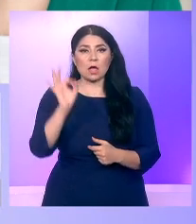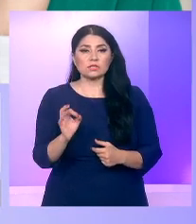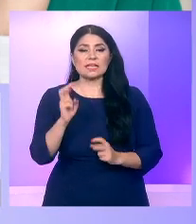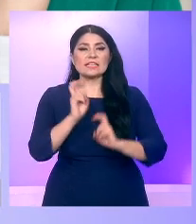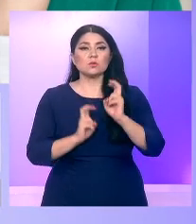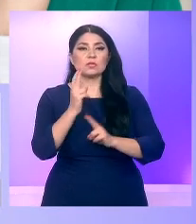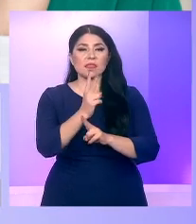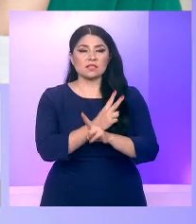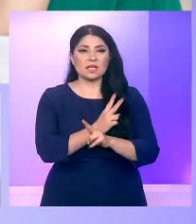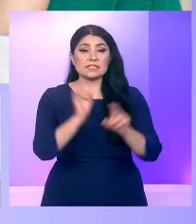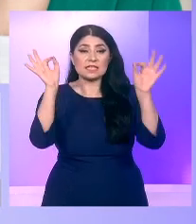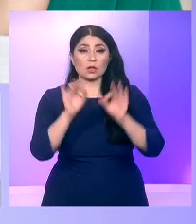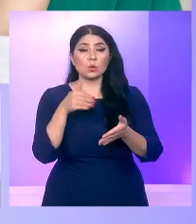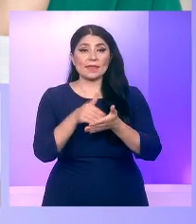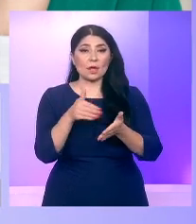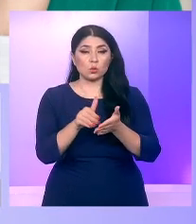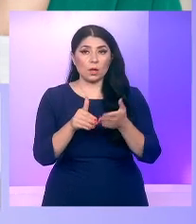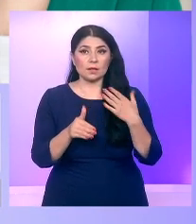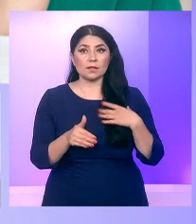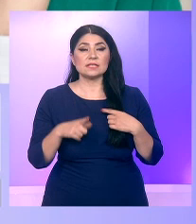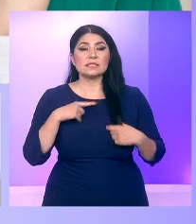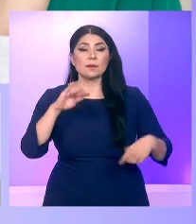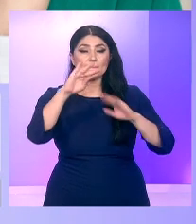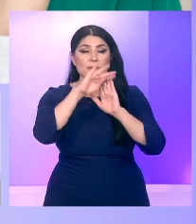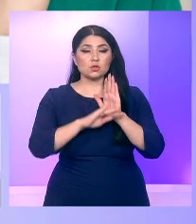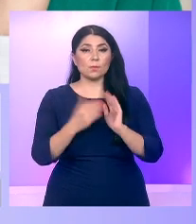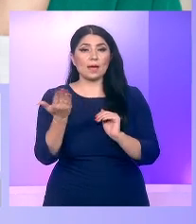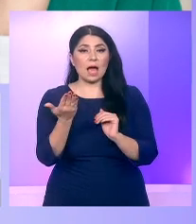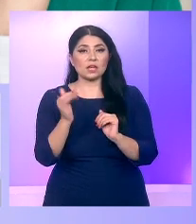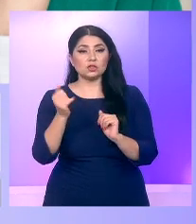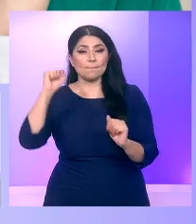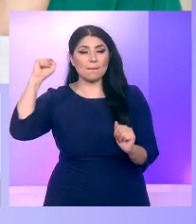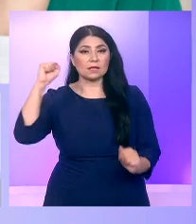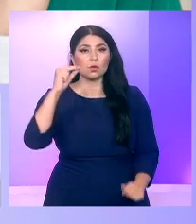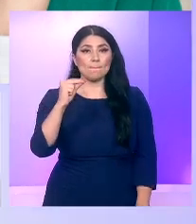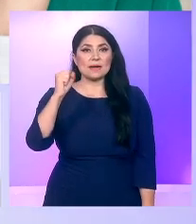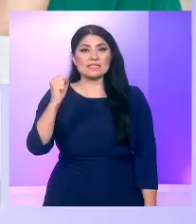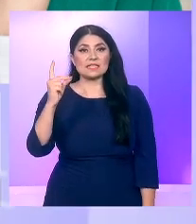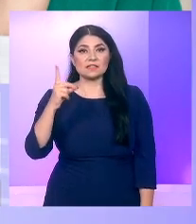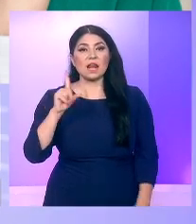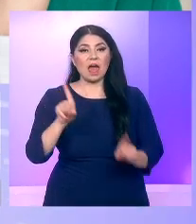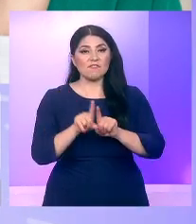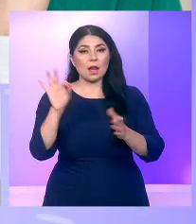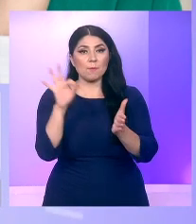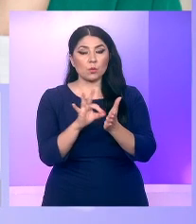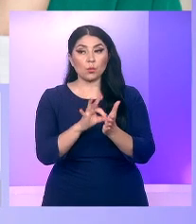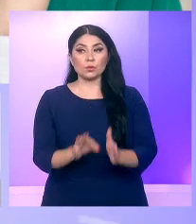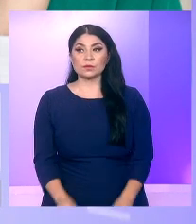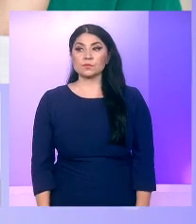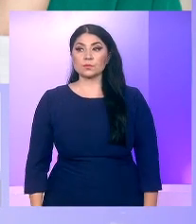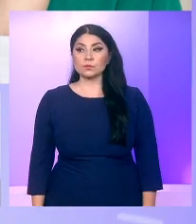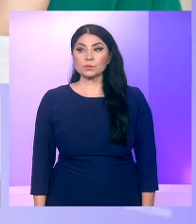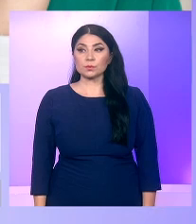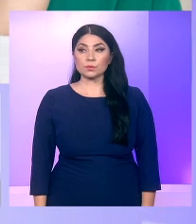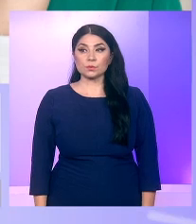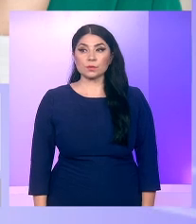publice să reducă cheltuielile. Sunt măsuri pe care, de altfel, și Partidul Social Democrat le propune, deci aici cel mai probabil